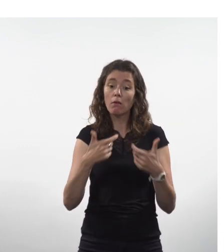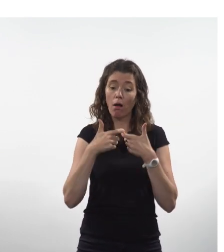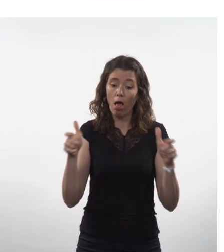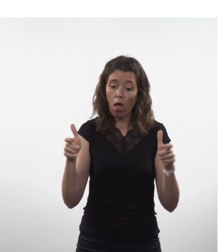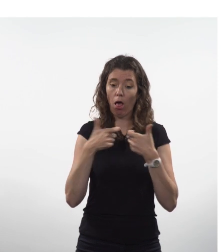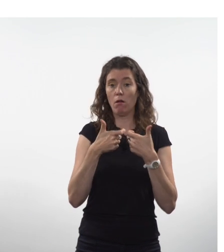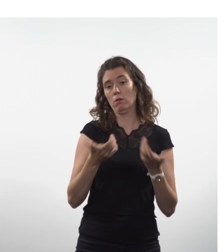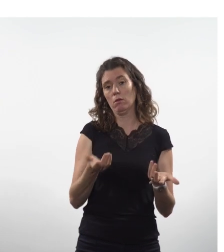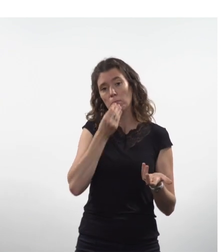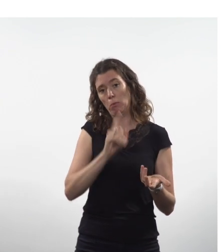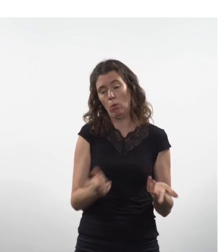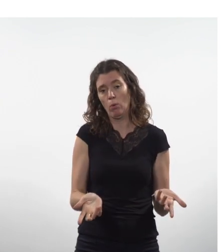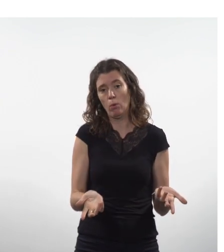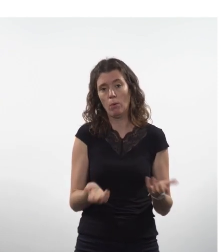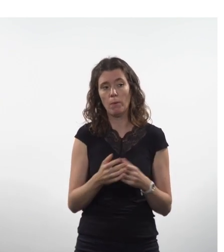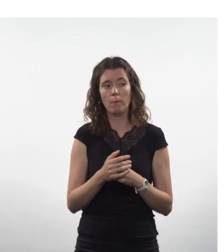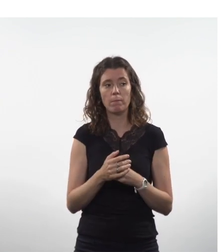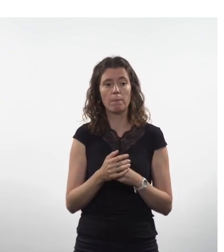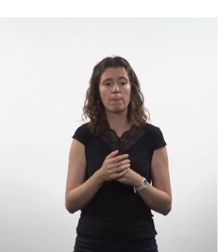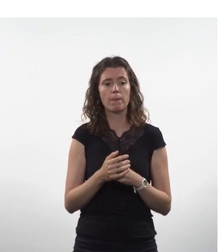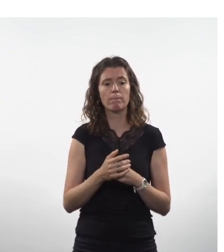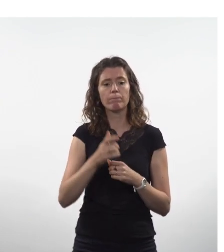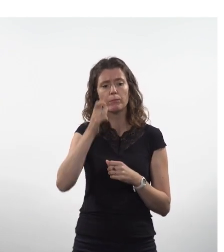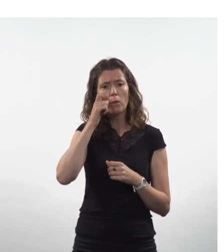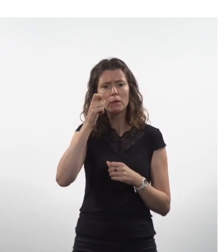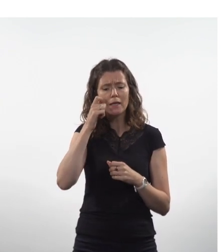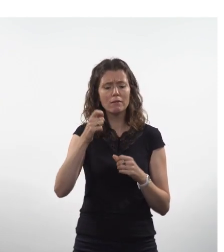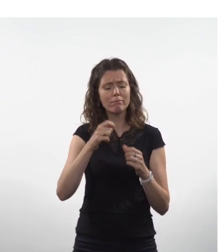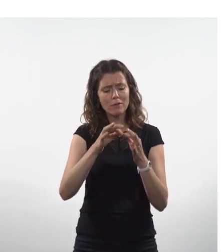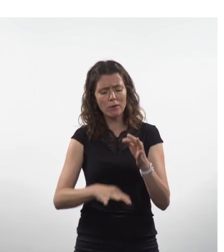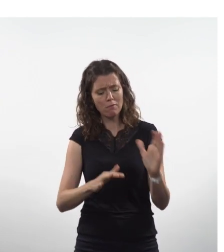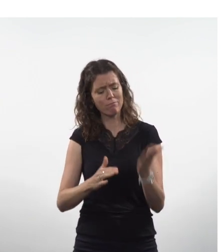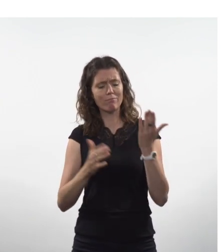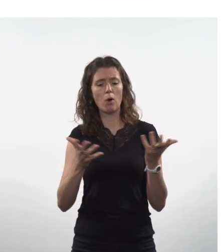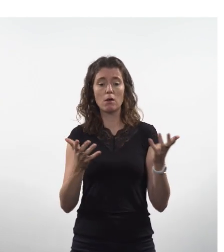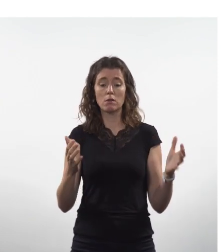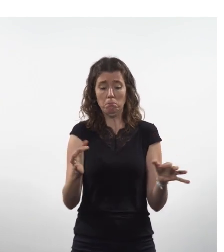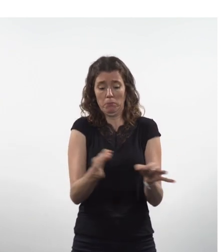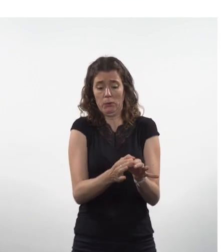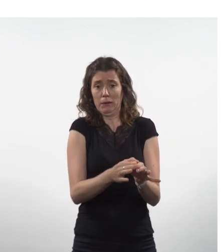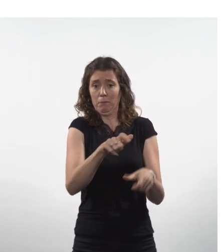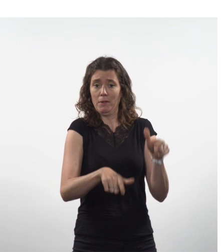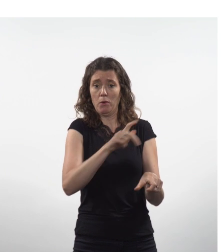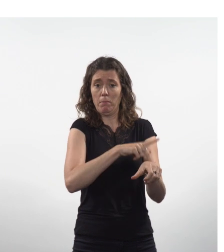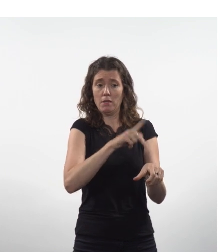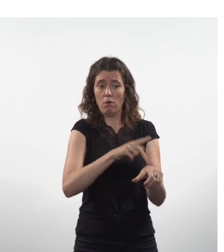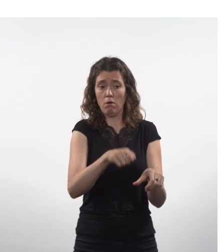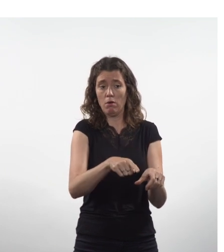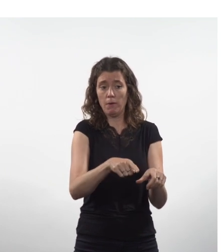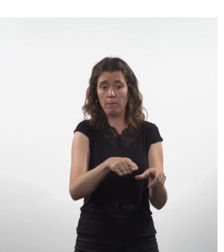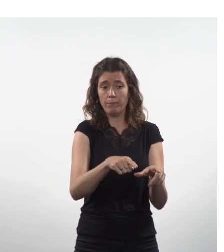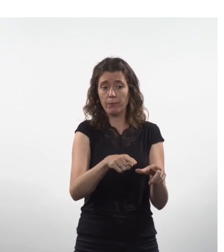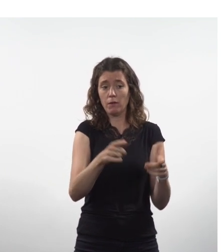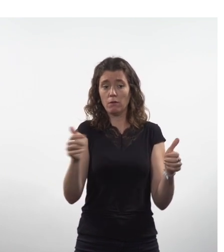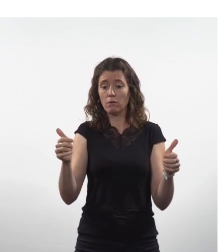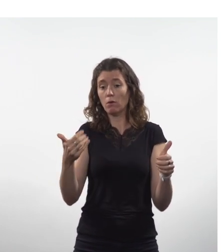soins. Et l'enquête révèle également que seule une minorité des patients se présentent toujours accompagnés pour